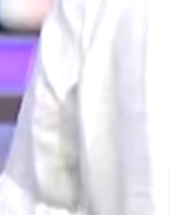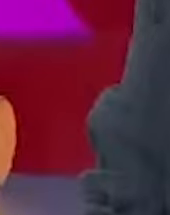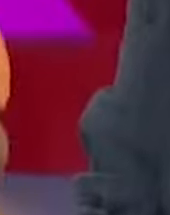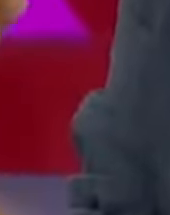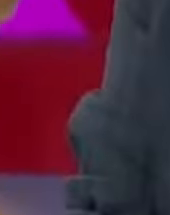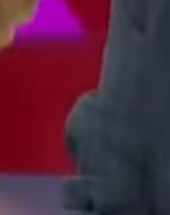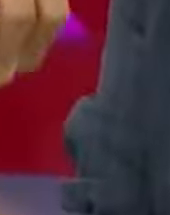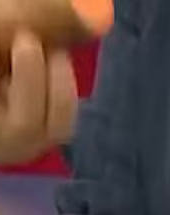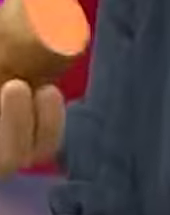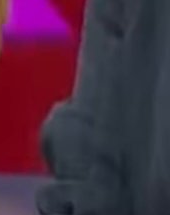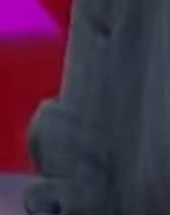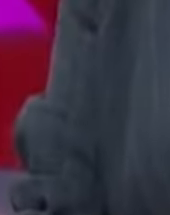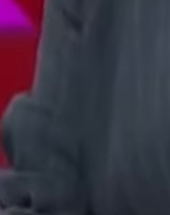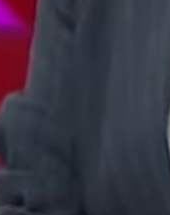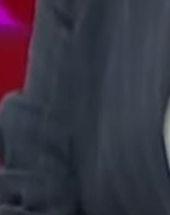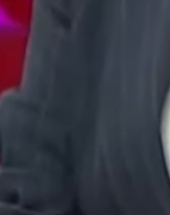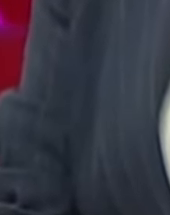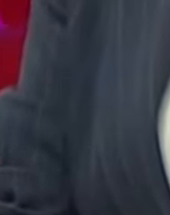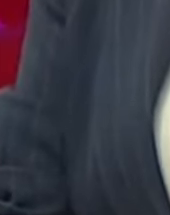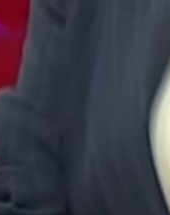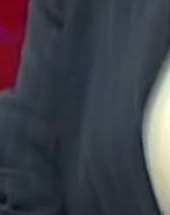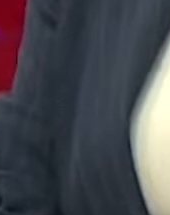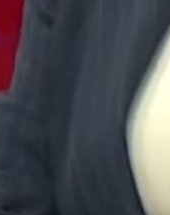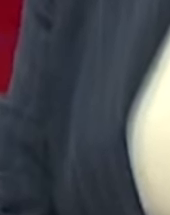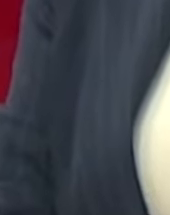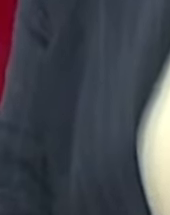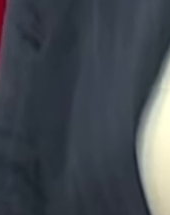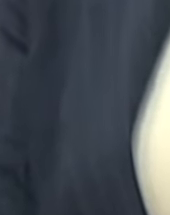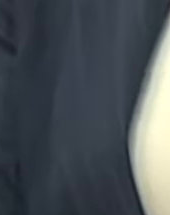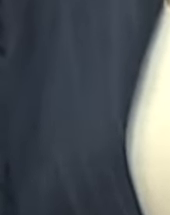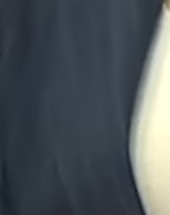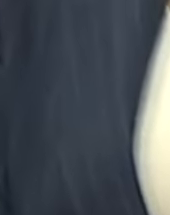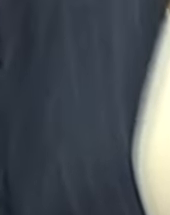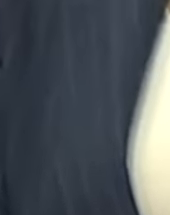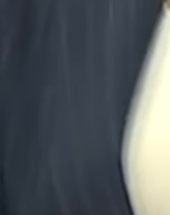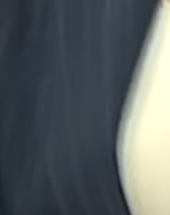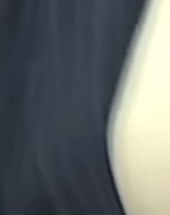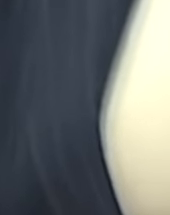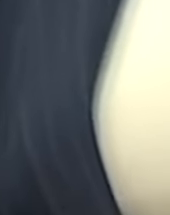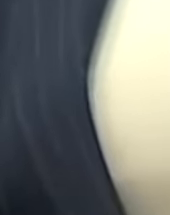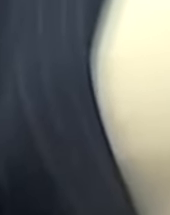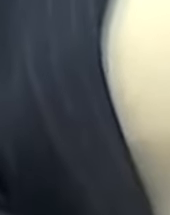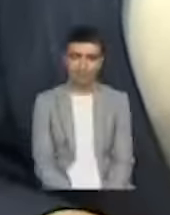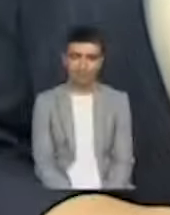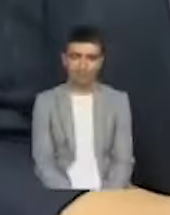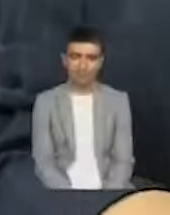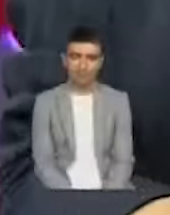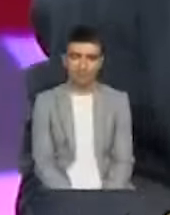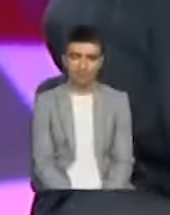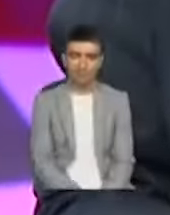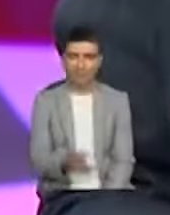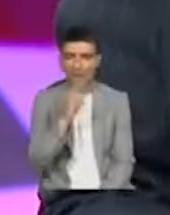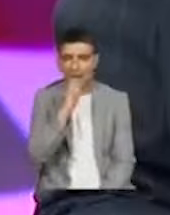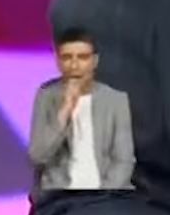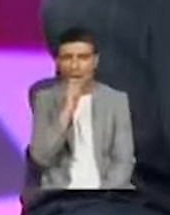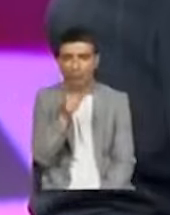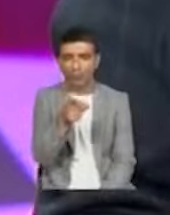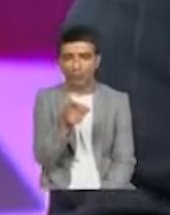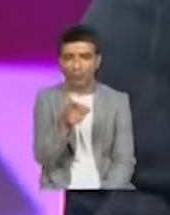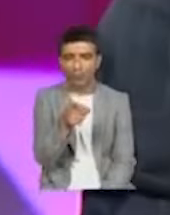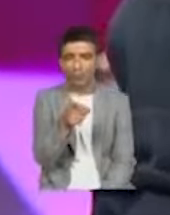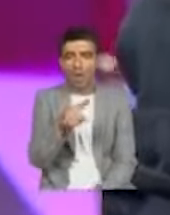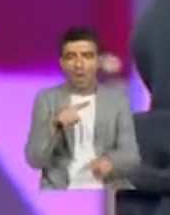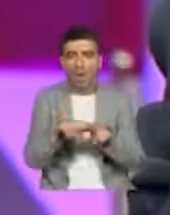ne oluyordur? Ne oluyordur? Biraz pörsümüş. Beta karoten. A vitamini. Hı-hı. Havuç. Bu mesela havuç da